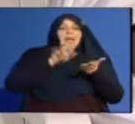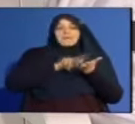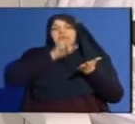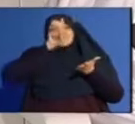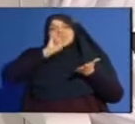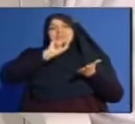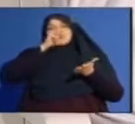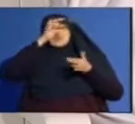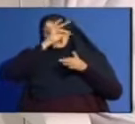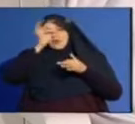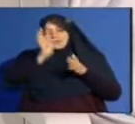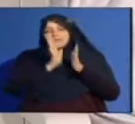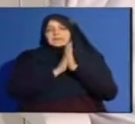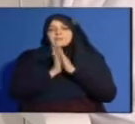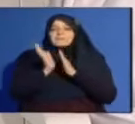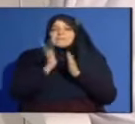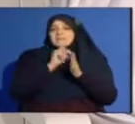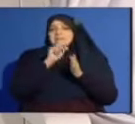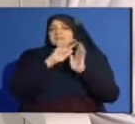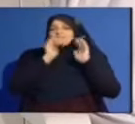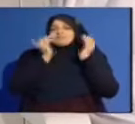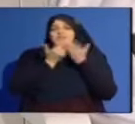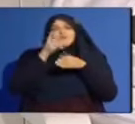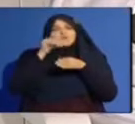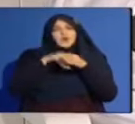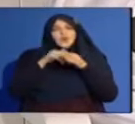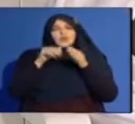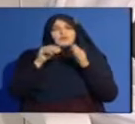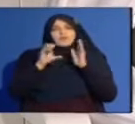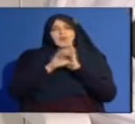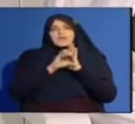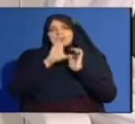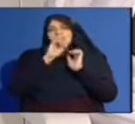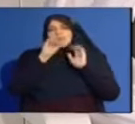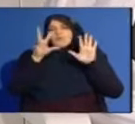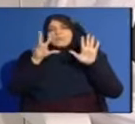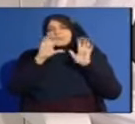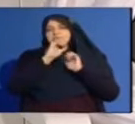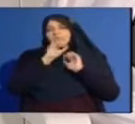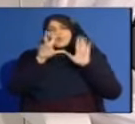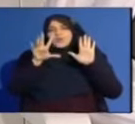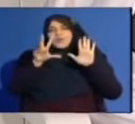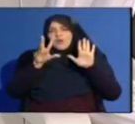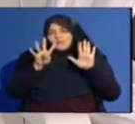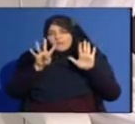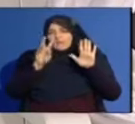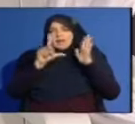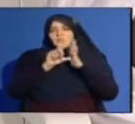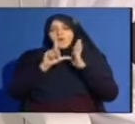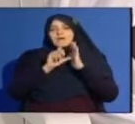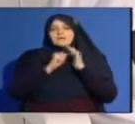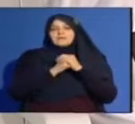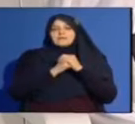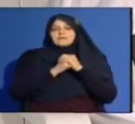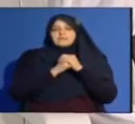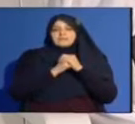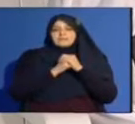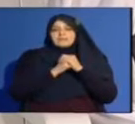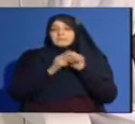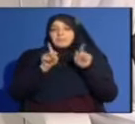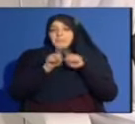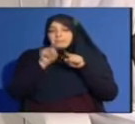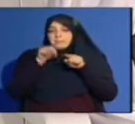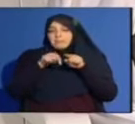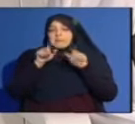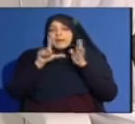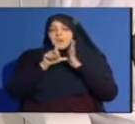من قانون 0809. أما ما يتعلق بمضمون المادة 607 من هذا القانون